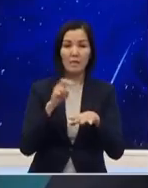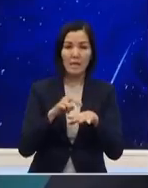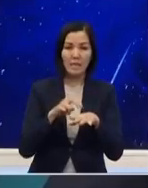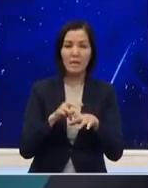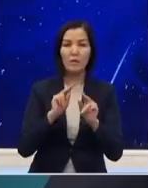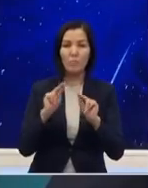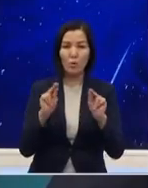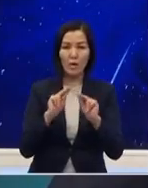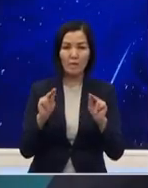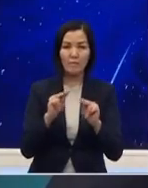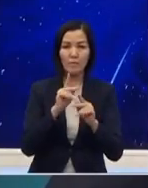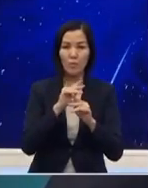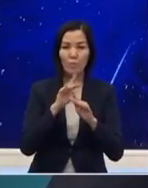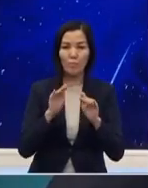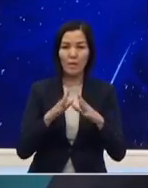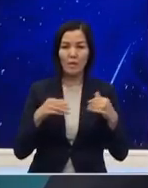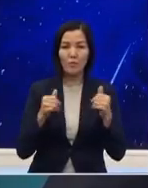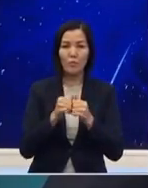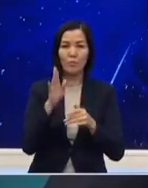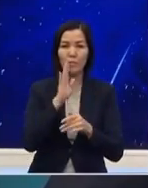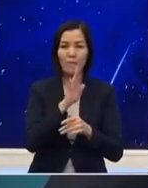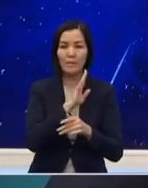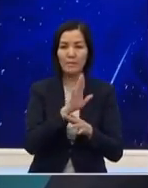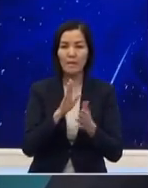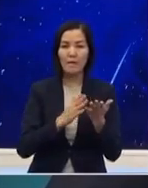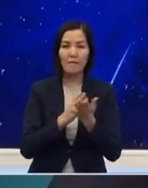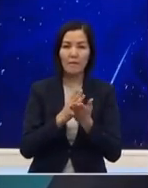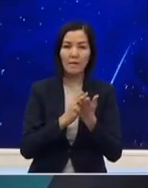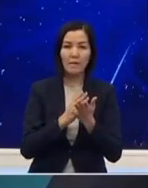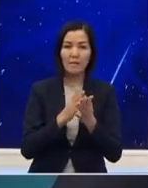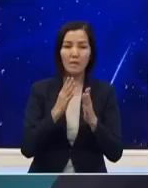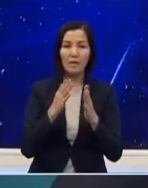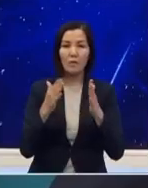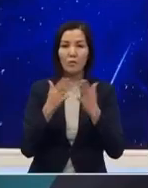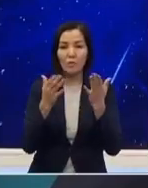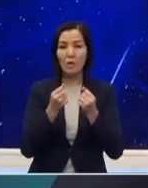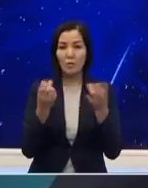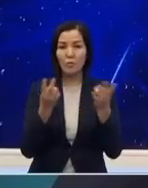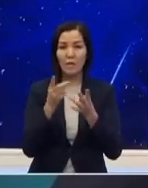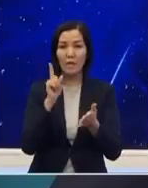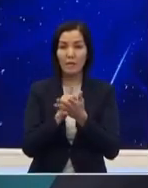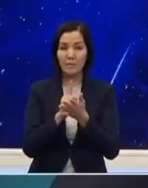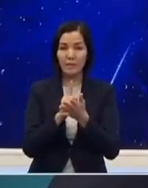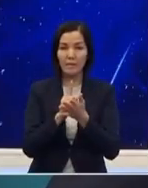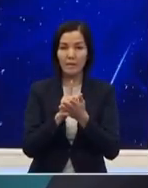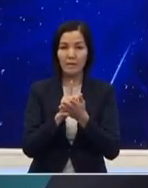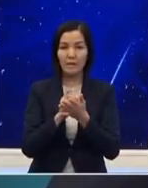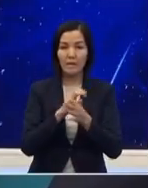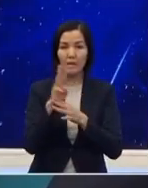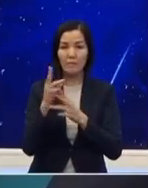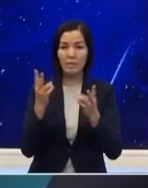учителя, многодетные, ветераны, да, очередь надо. И ана жердегі ана үйлер тоже, да? Тоже. Да?